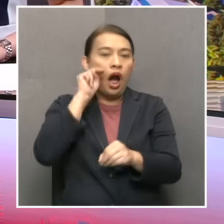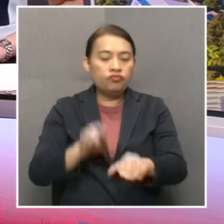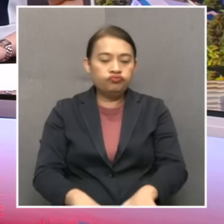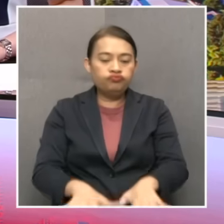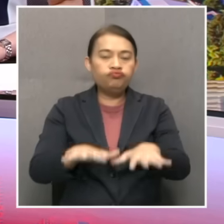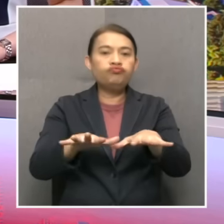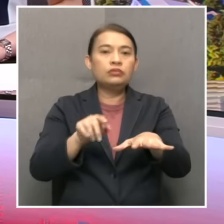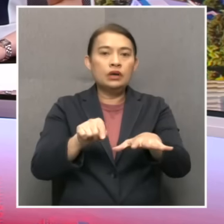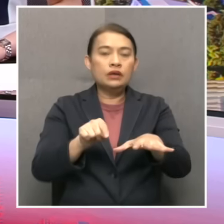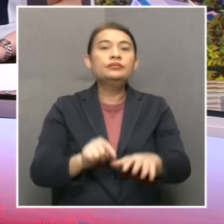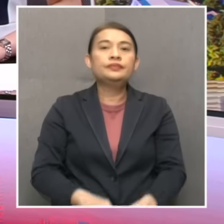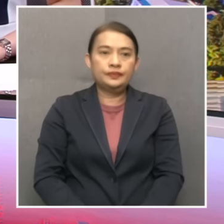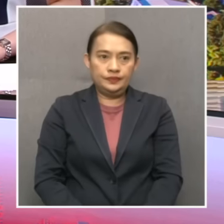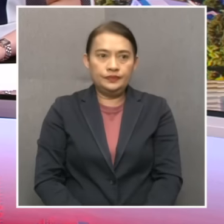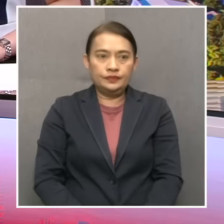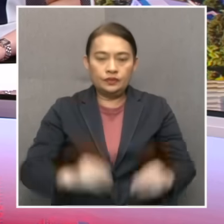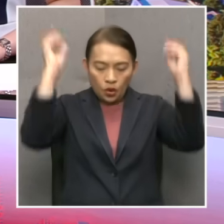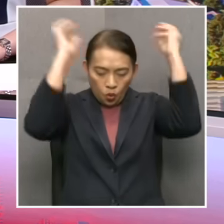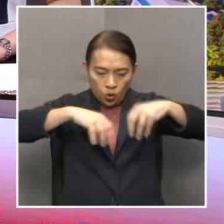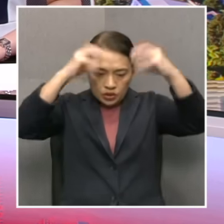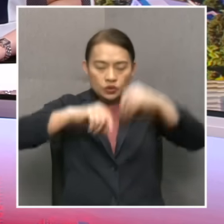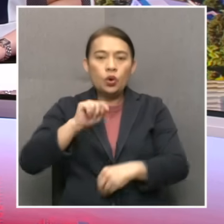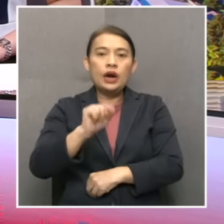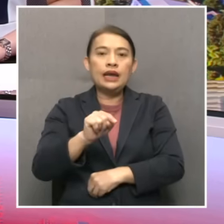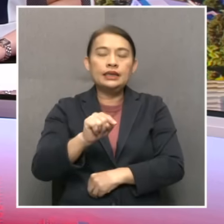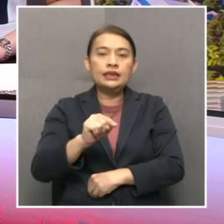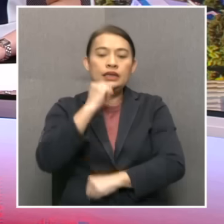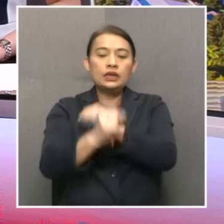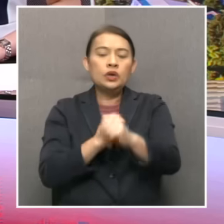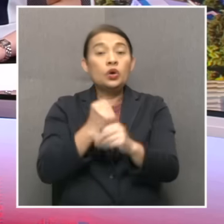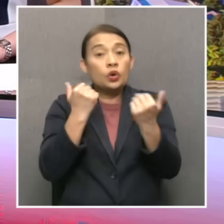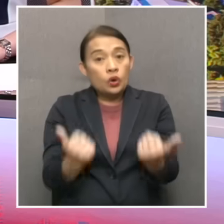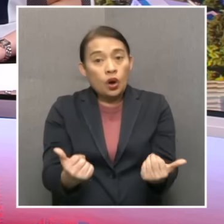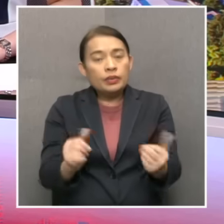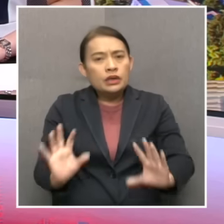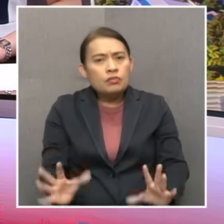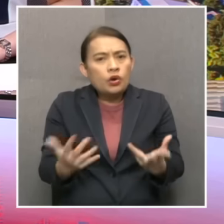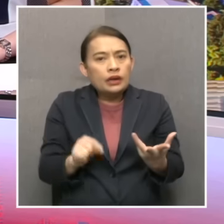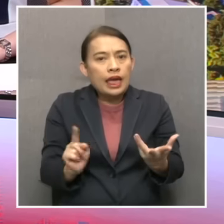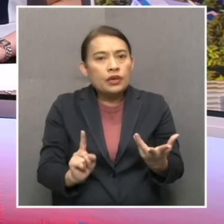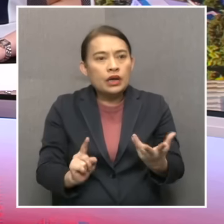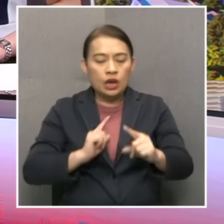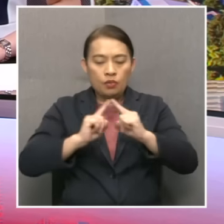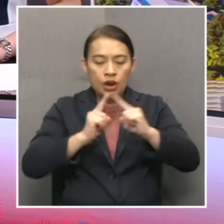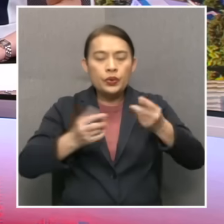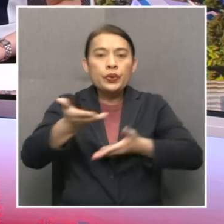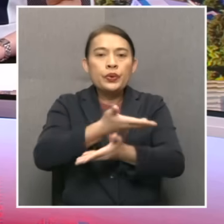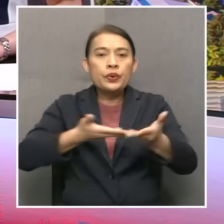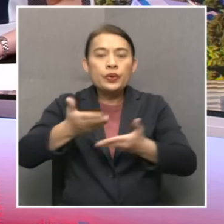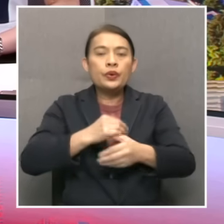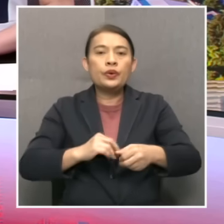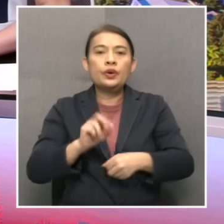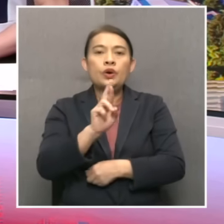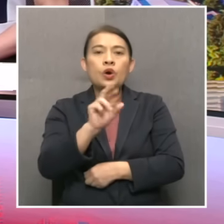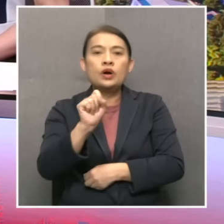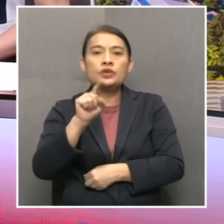ะฝนที่เกิดขึ้นนี้นะคะจะเป็นฝนสุดท้ายของปีนี้แล้วหรือไม่เดี๋ยววันนี้เราจะร่วมพูดคุยกันค่ะกับทางรองศาสตราจารย์ด